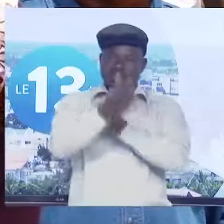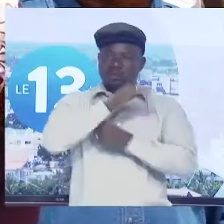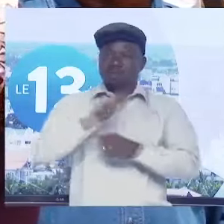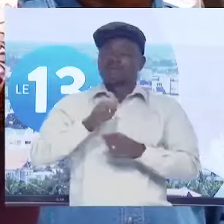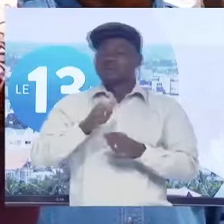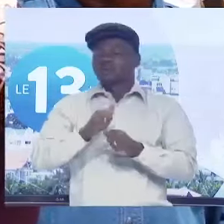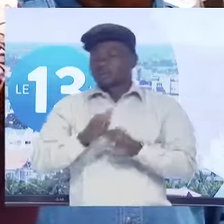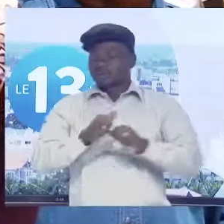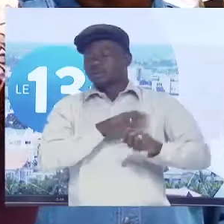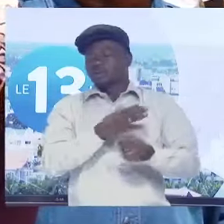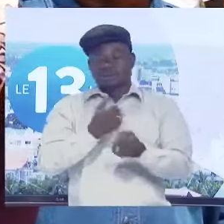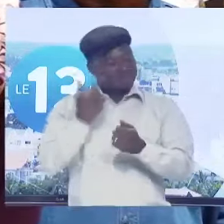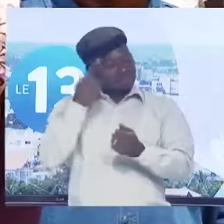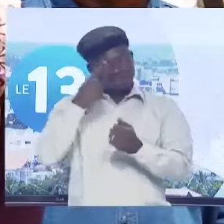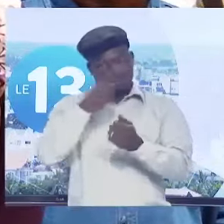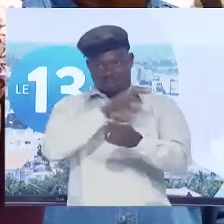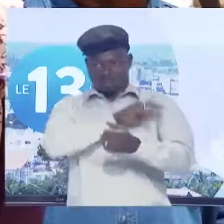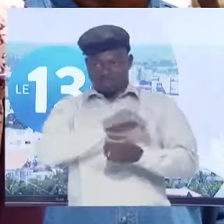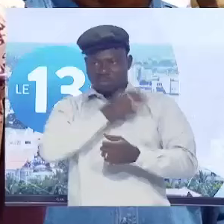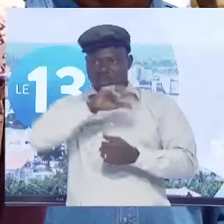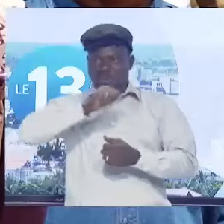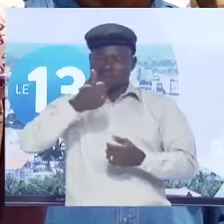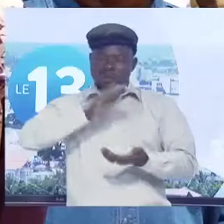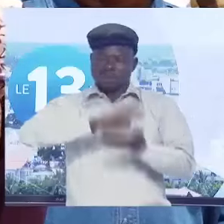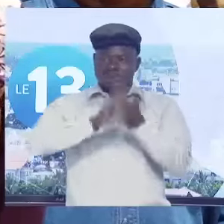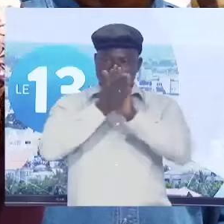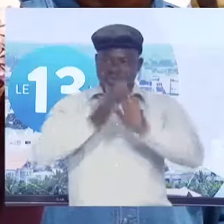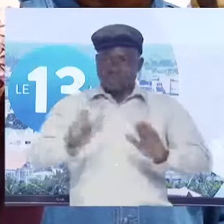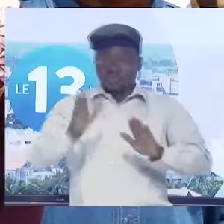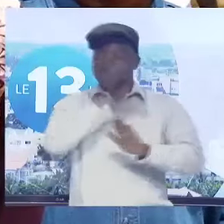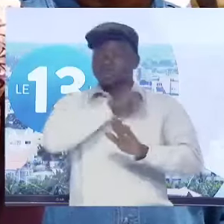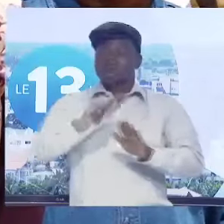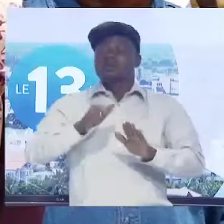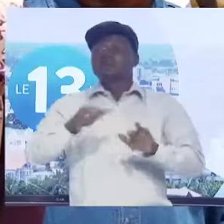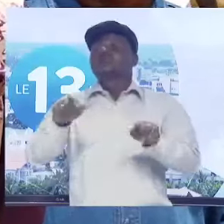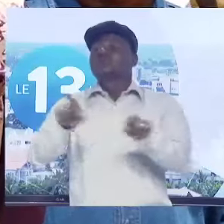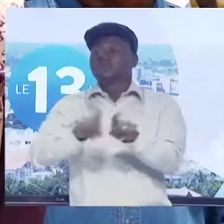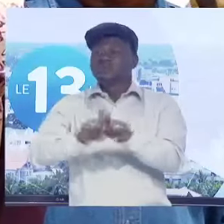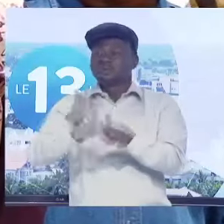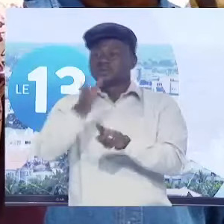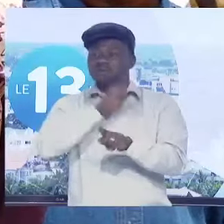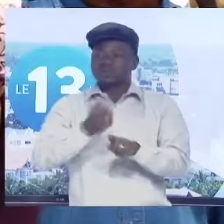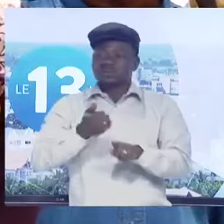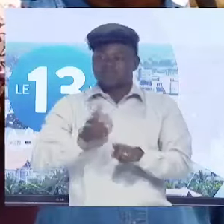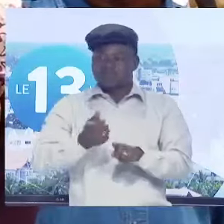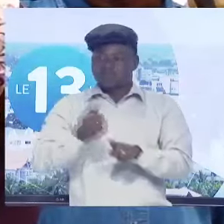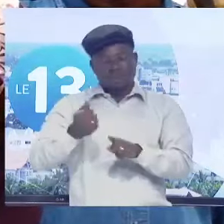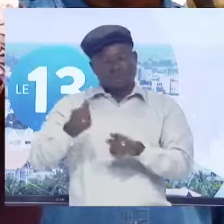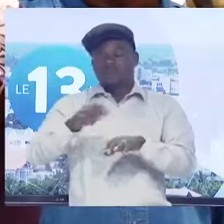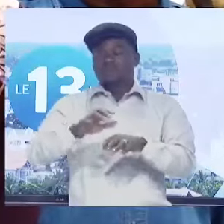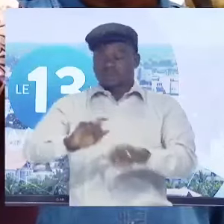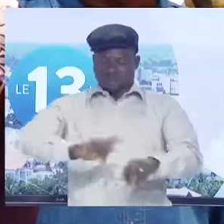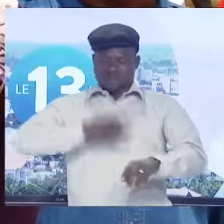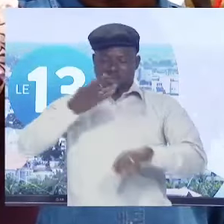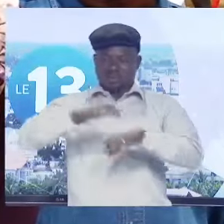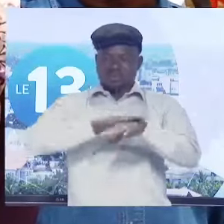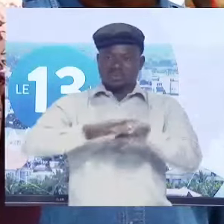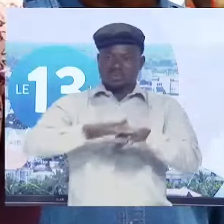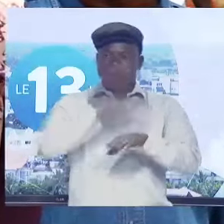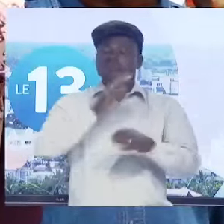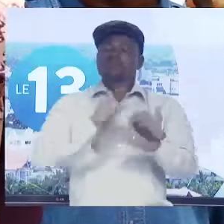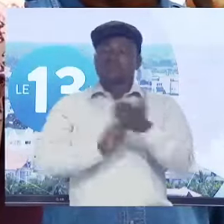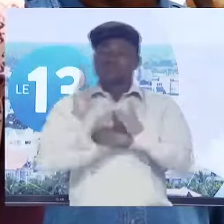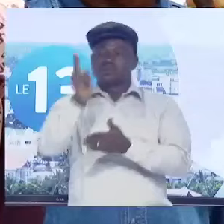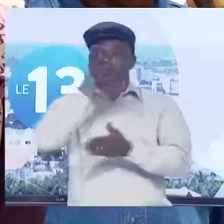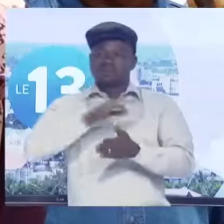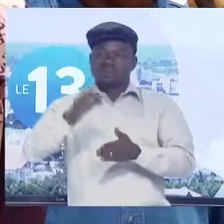la sensibilisation sur la consommation de la drogue et des stupéfiants. Il y aura également des activités artistiques et culturelles